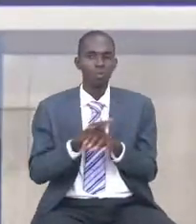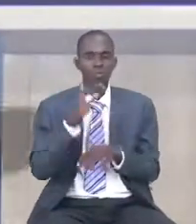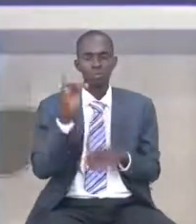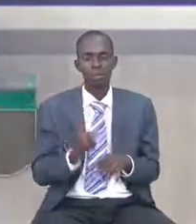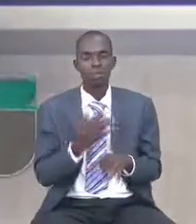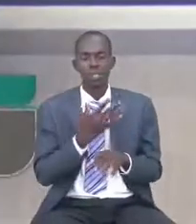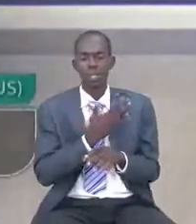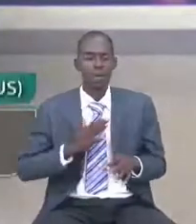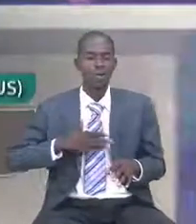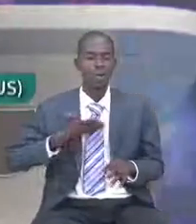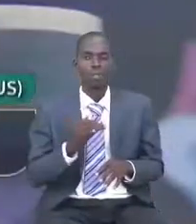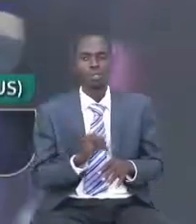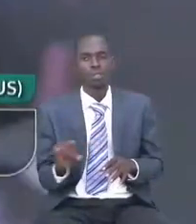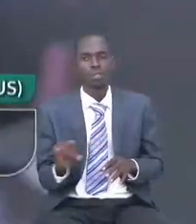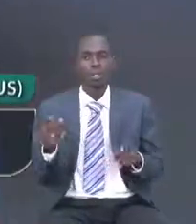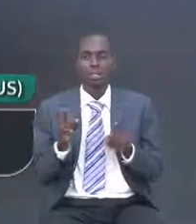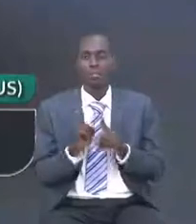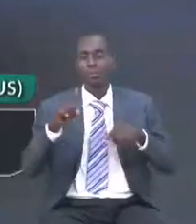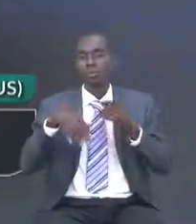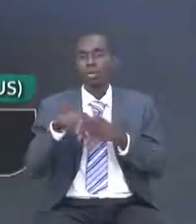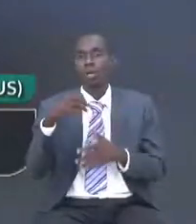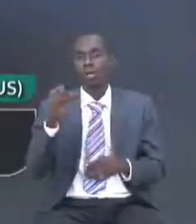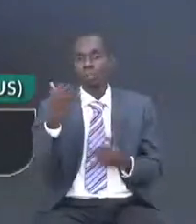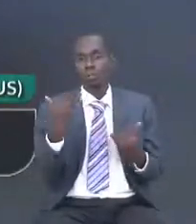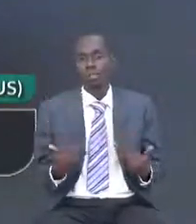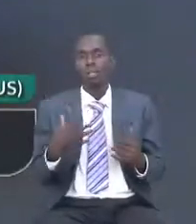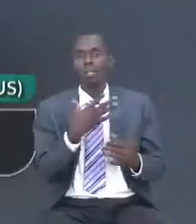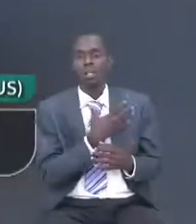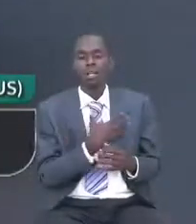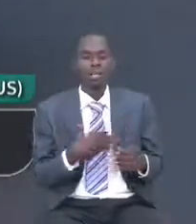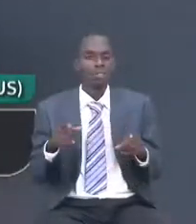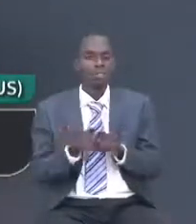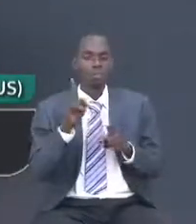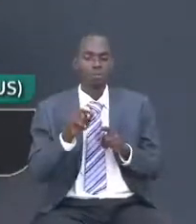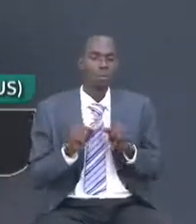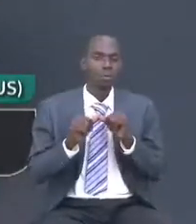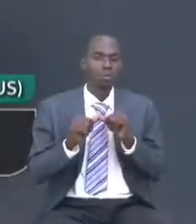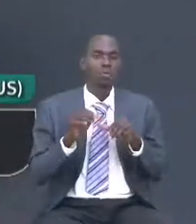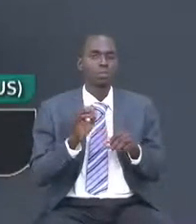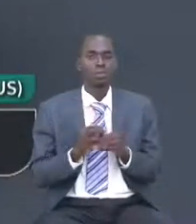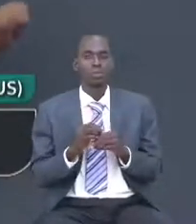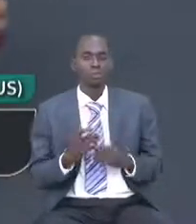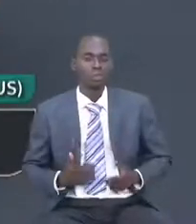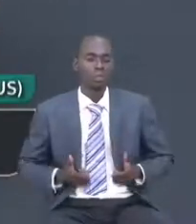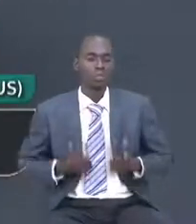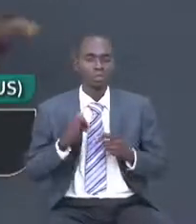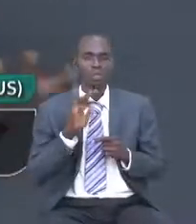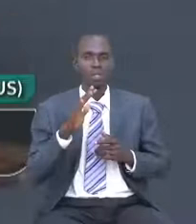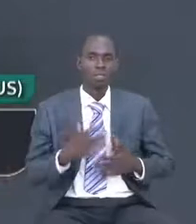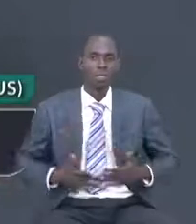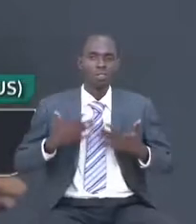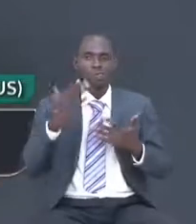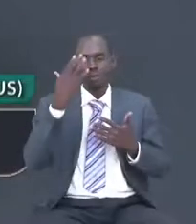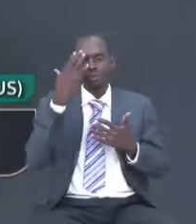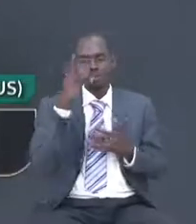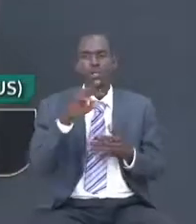prière, avec détermination et avec passion. Comme tu quittes ici maintenant et tu mènes le restant de ta